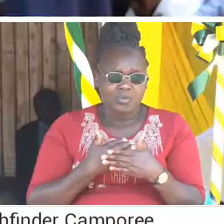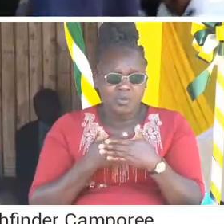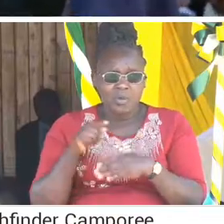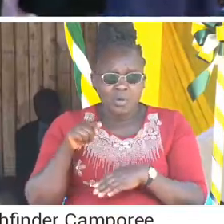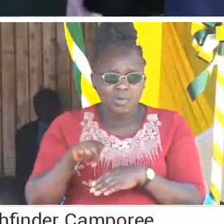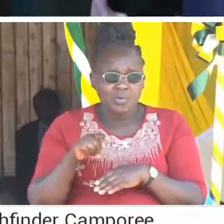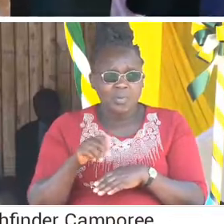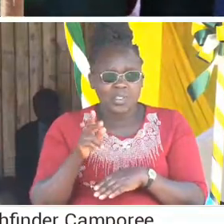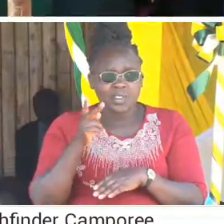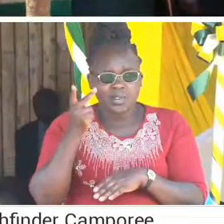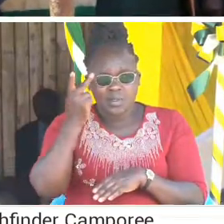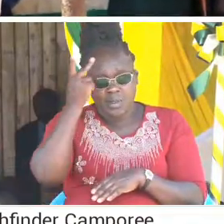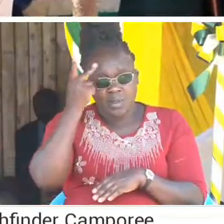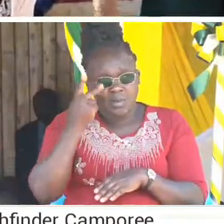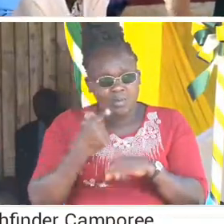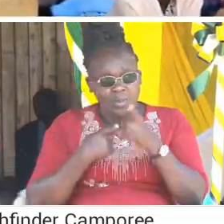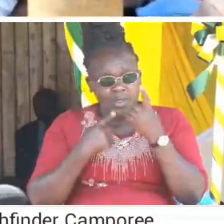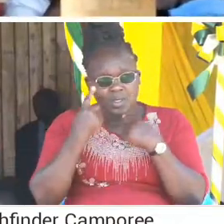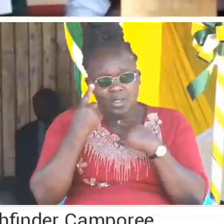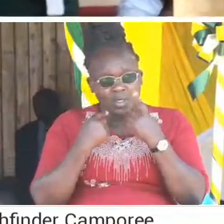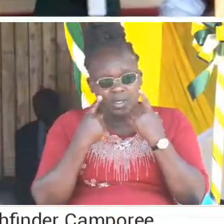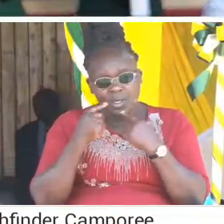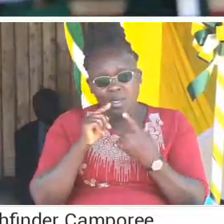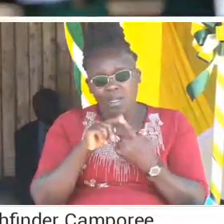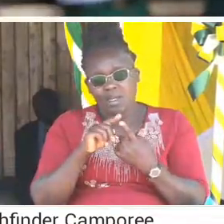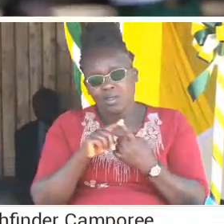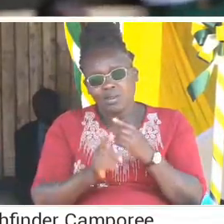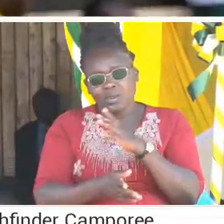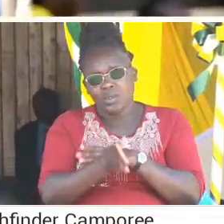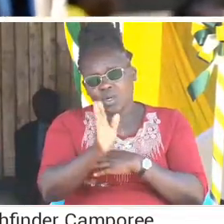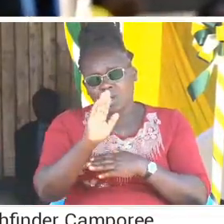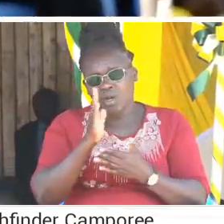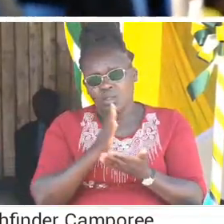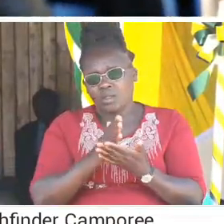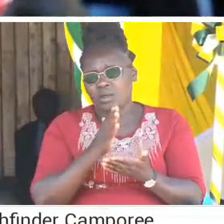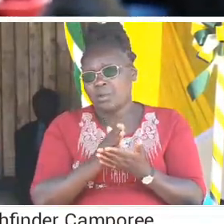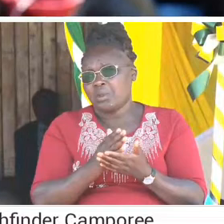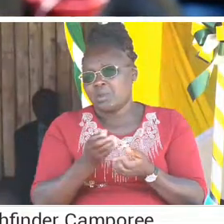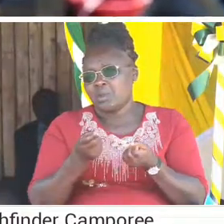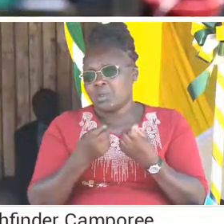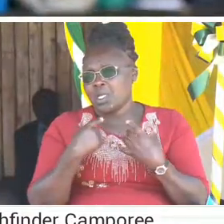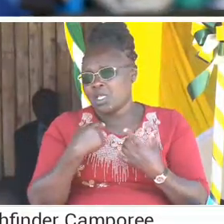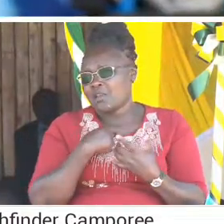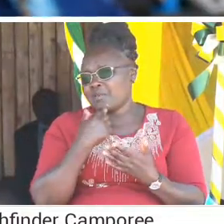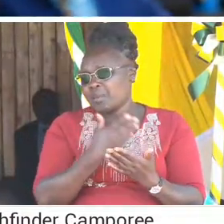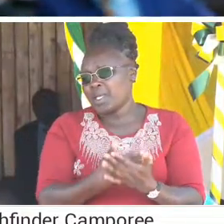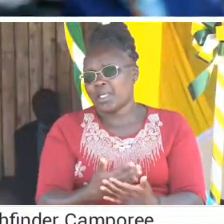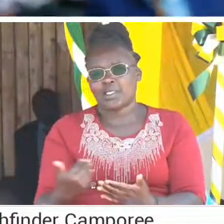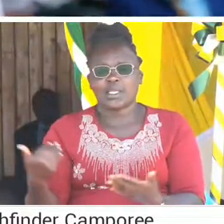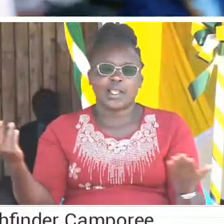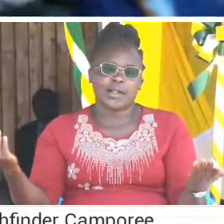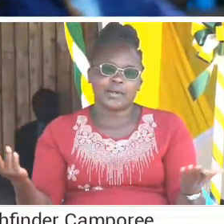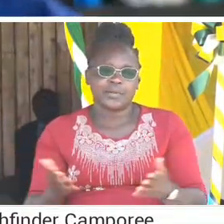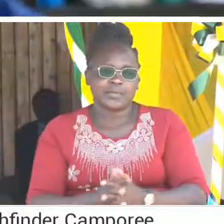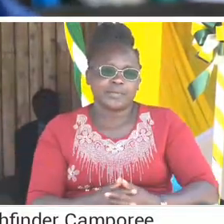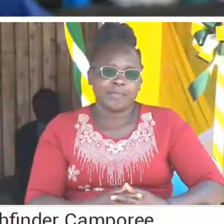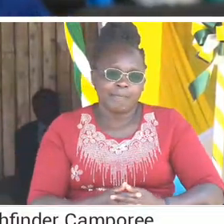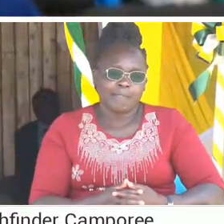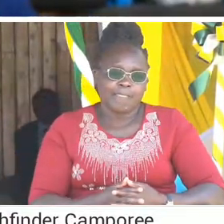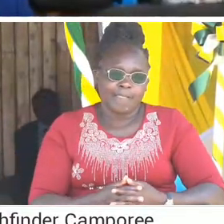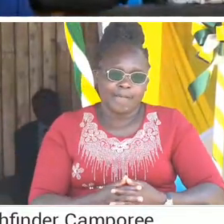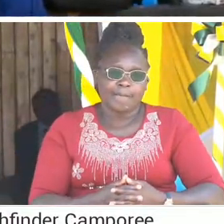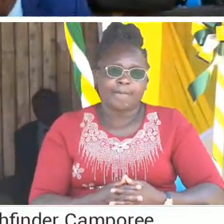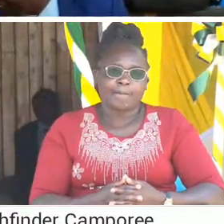nipakate. Ngoja nikwambie, ukisikia sauti ya Bwana na kutekeleza maagizo yake anayokuagiza kwenye neno